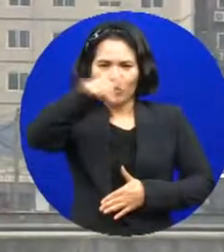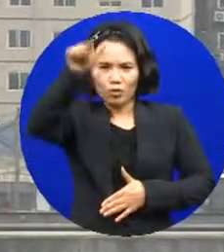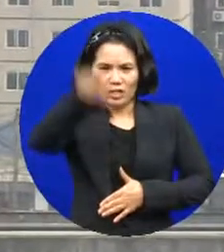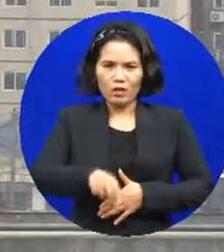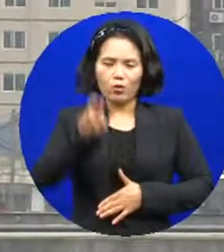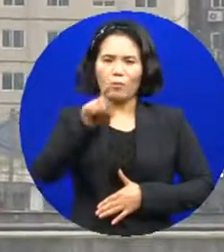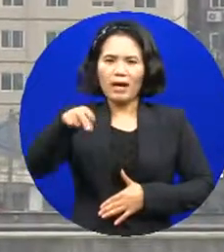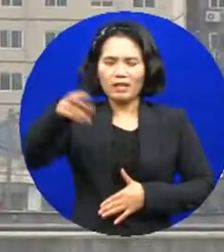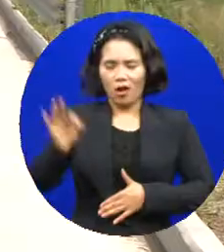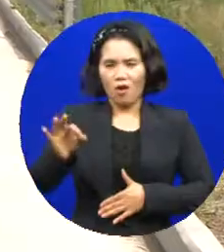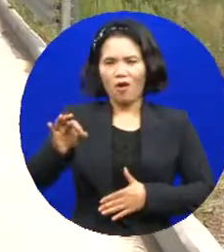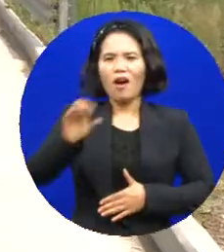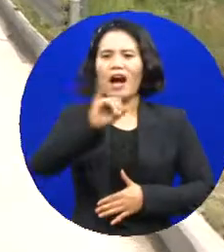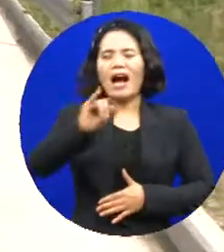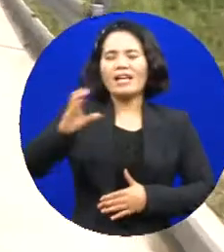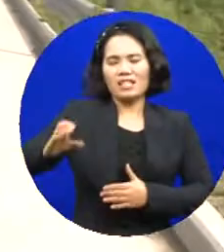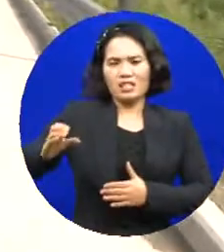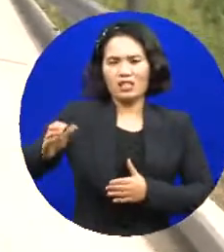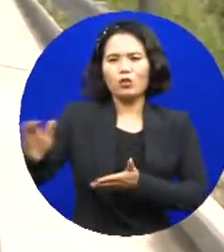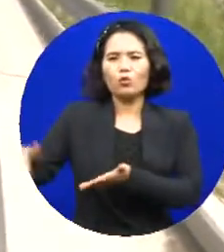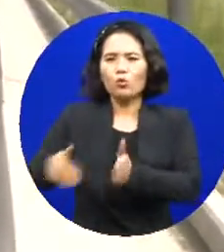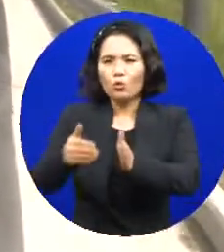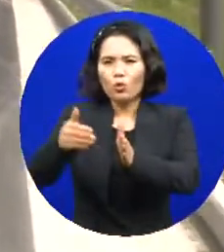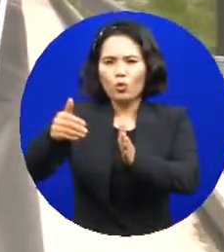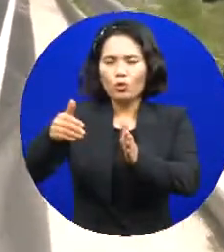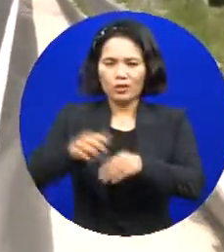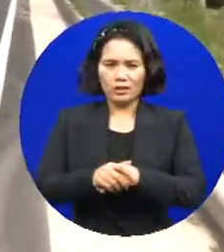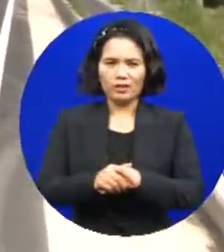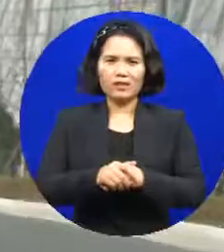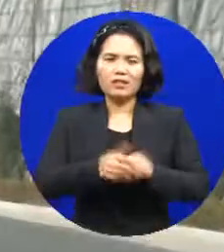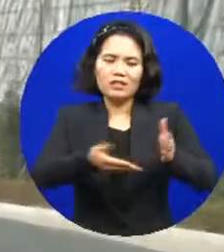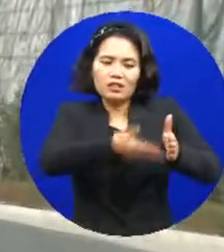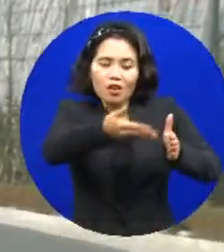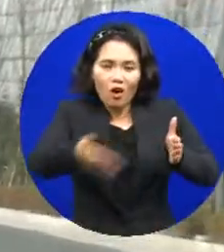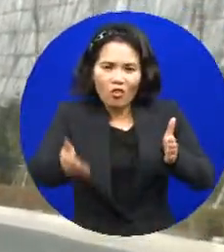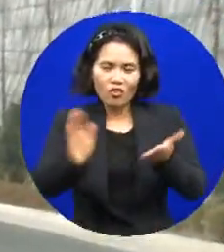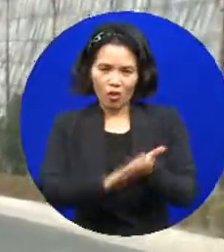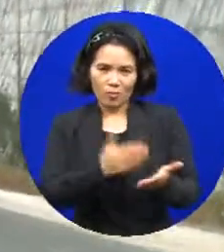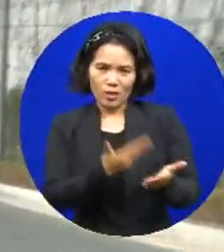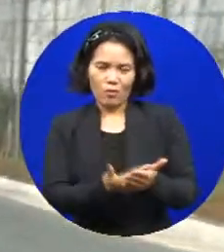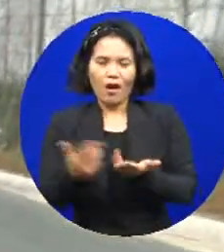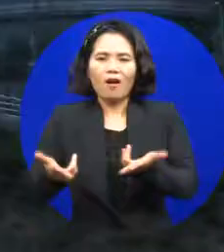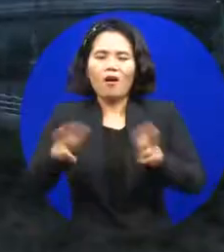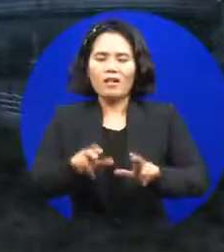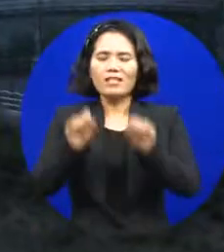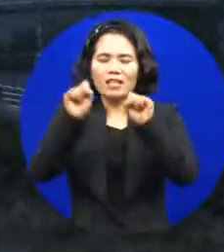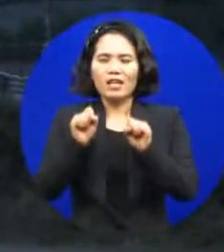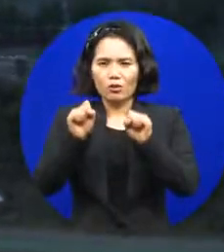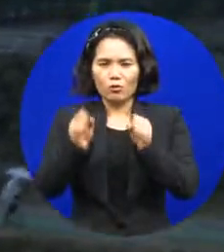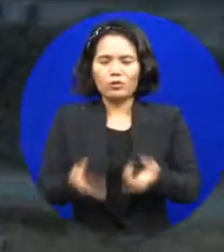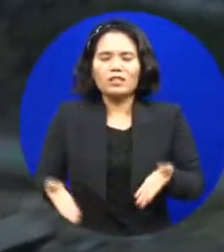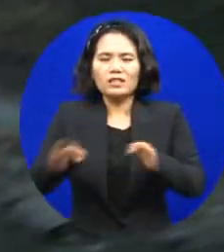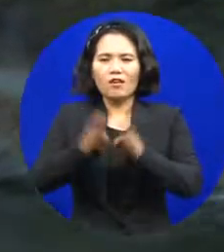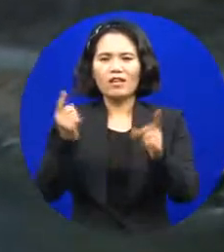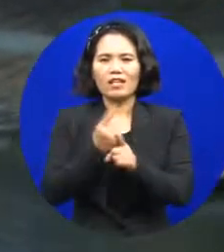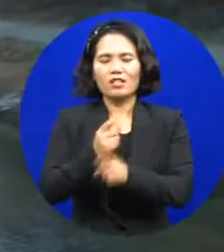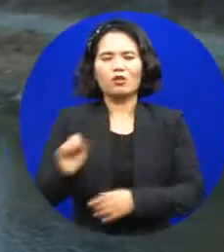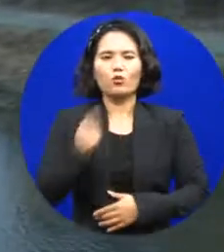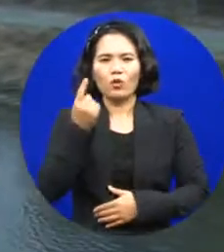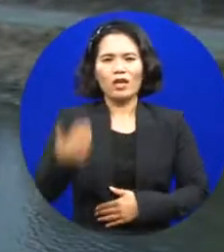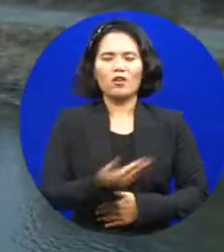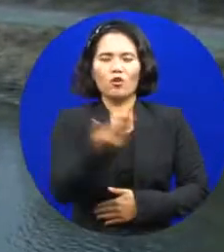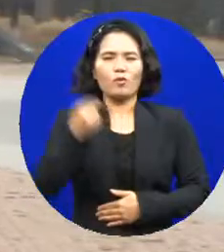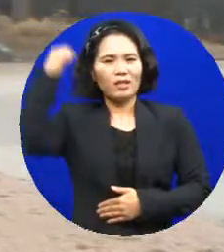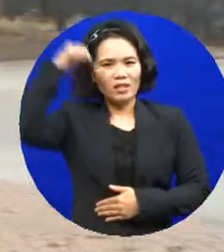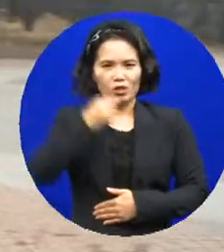상현교차로와 마성IC 접속도로 설치, 수원천, 양지천 등 소하천 정비와 근린공원 및 체육공원 시설 개선 등을